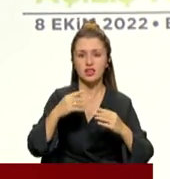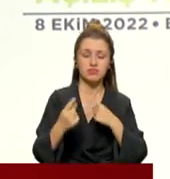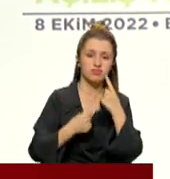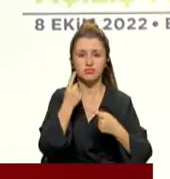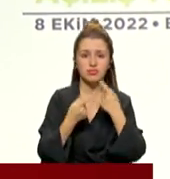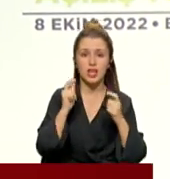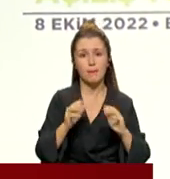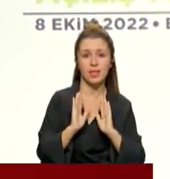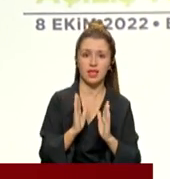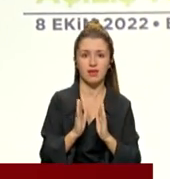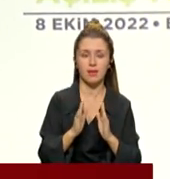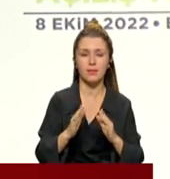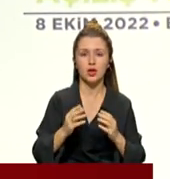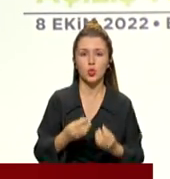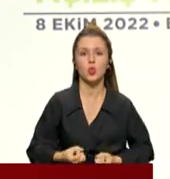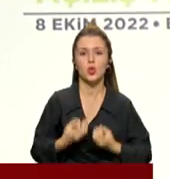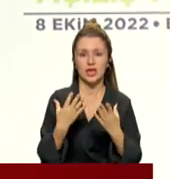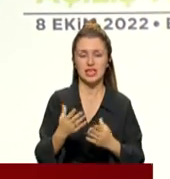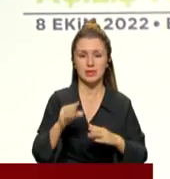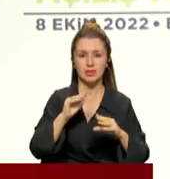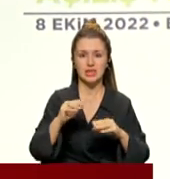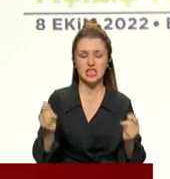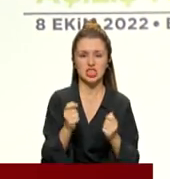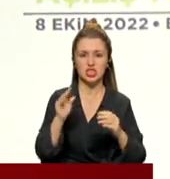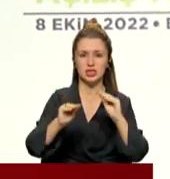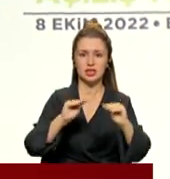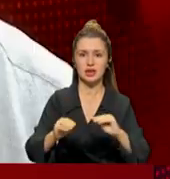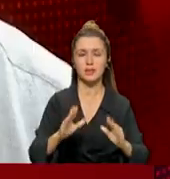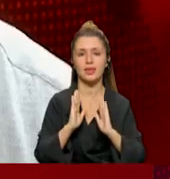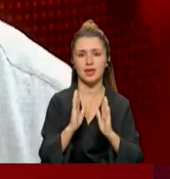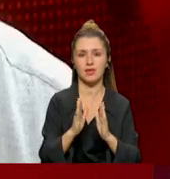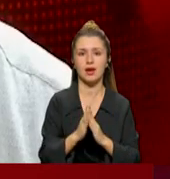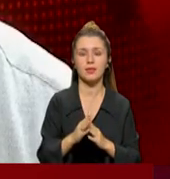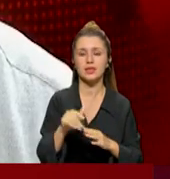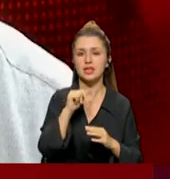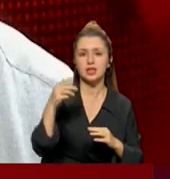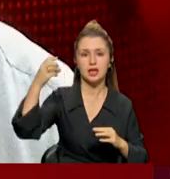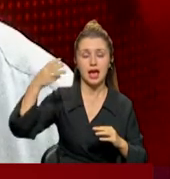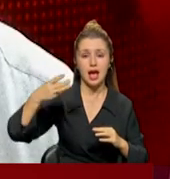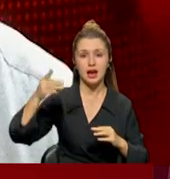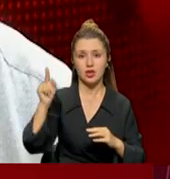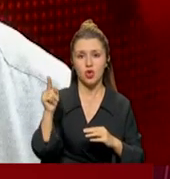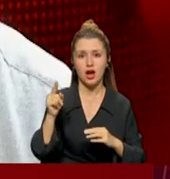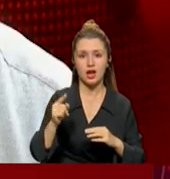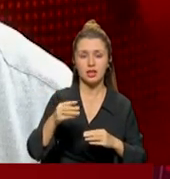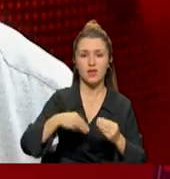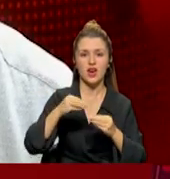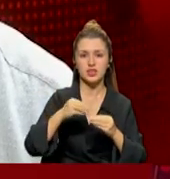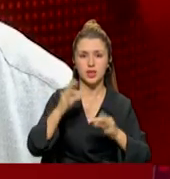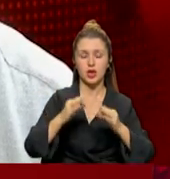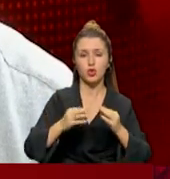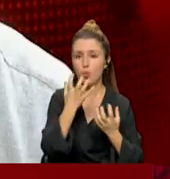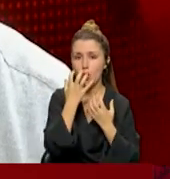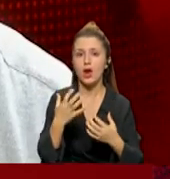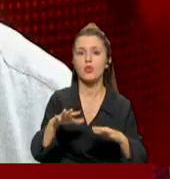gevelemeye devam ede dursun. Üretimi ve istihdamı desteklemeyi sürdüreceğiz. Hiç kimse Sayın Cumhurbaşkanı'na faizci bir ekonomi